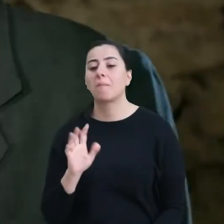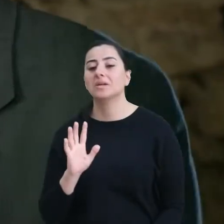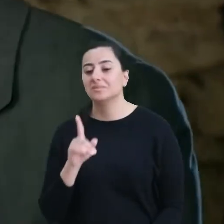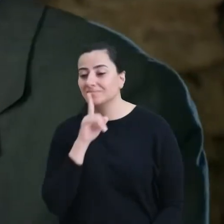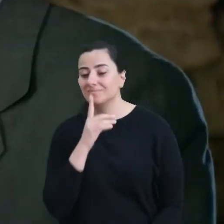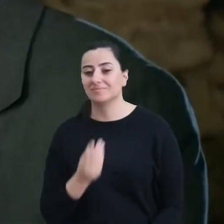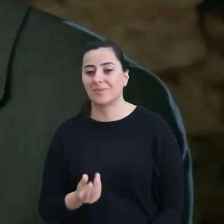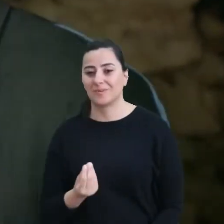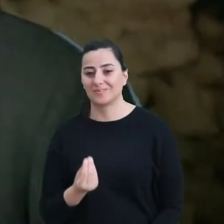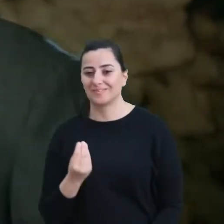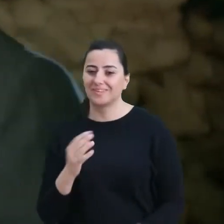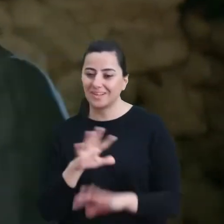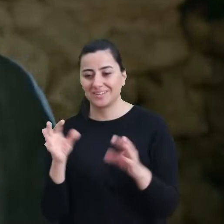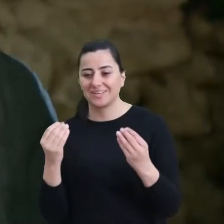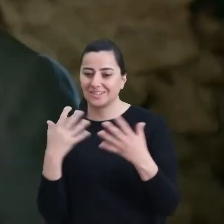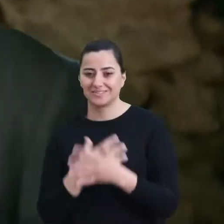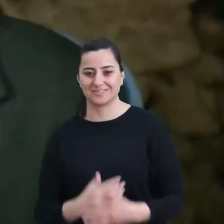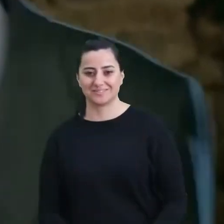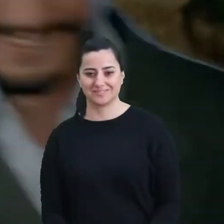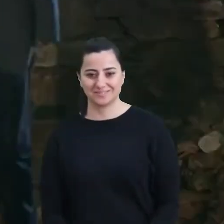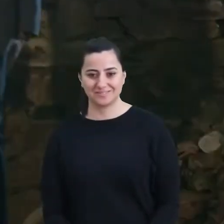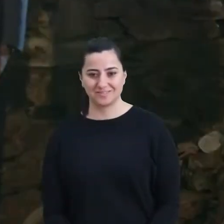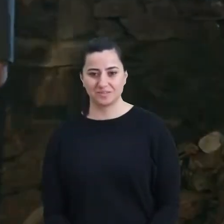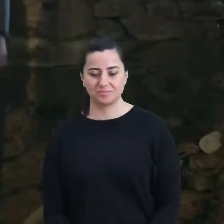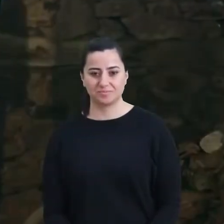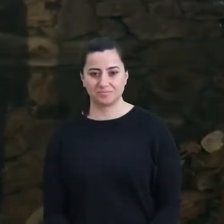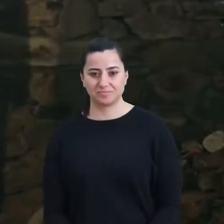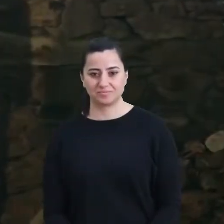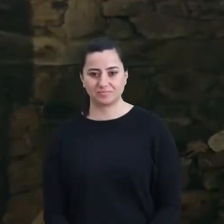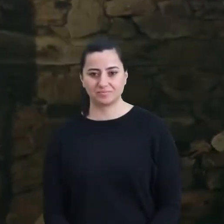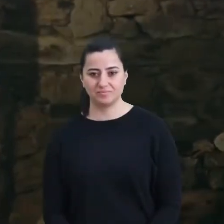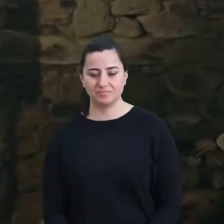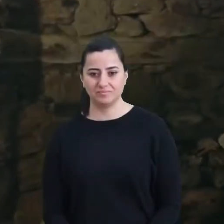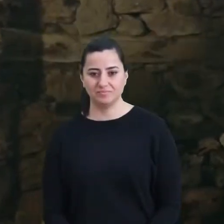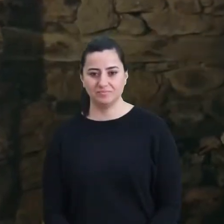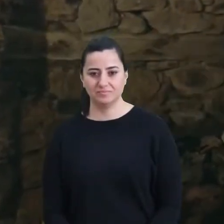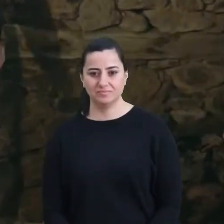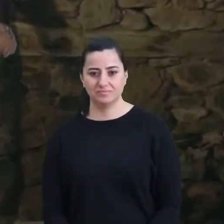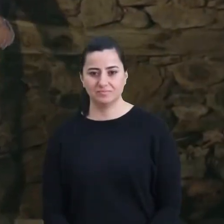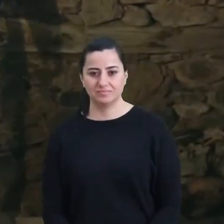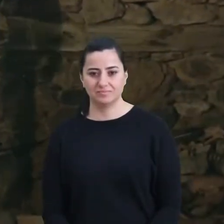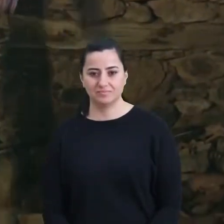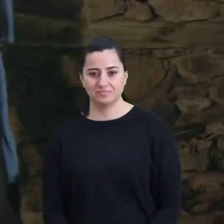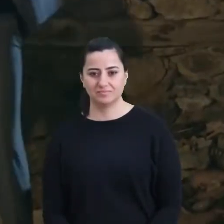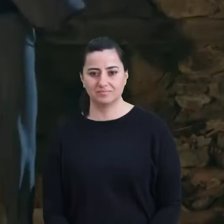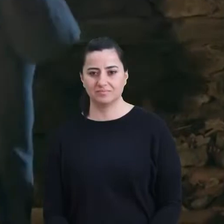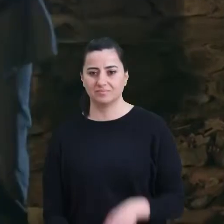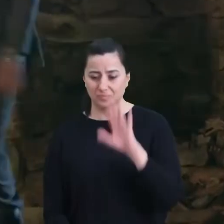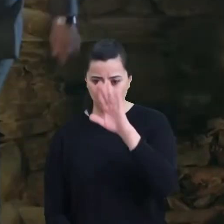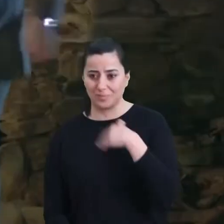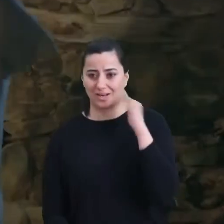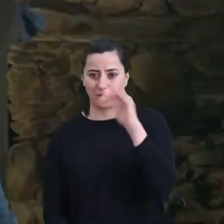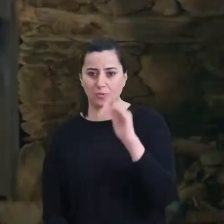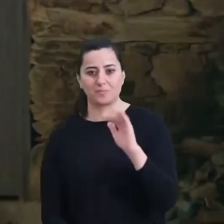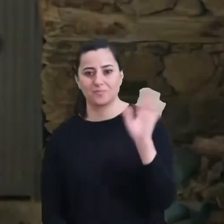yapamaz. Hadi size iyi geceler. Emin'le Süleyman birbirlerine baktı. Dubuyor lan ben de